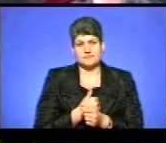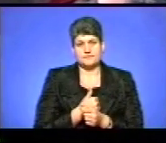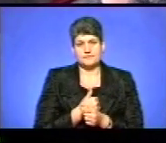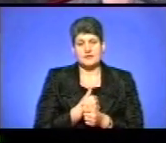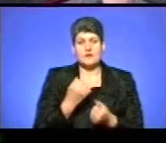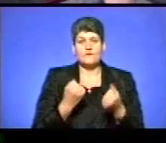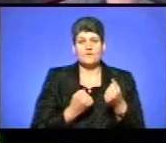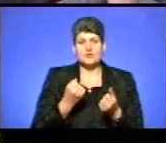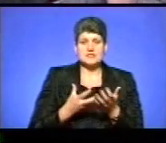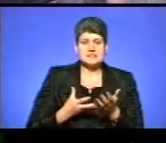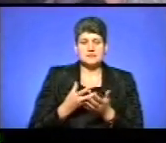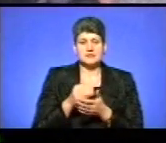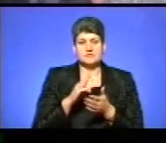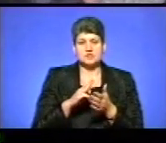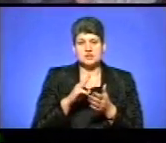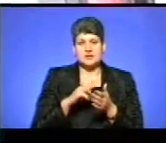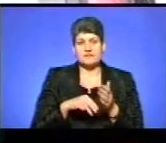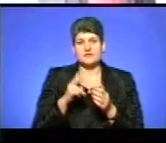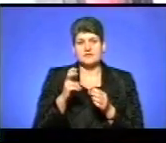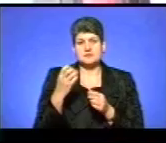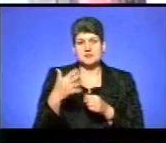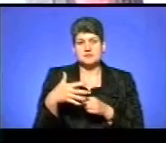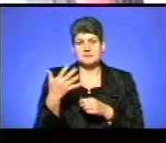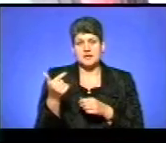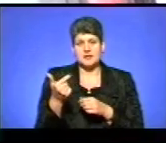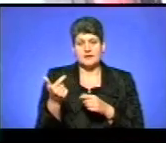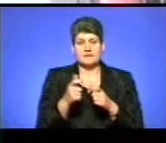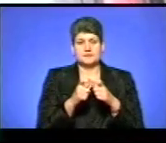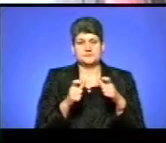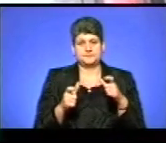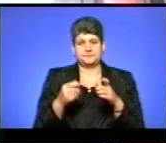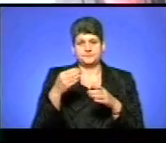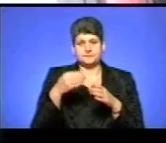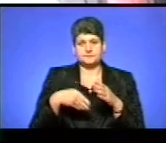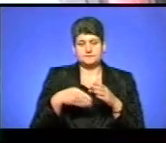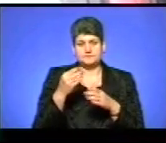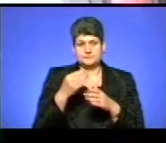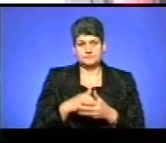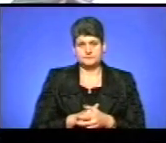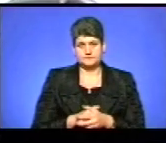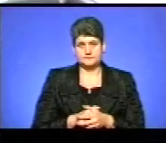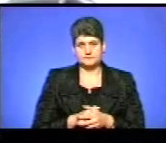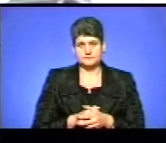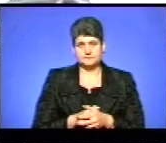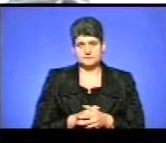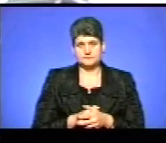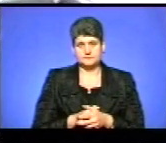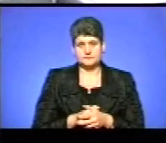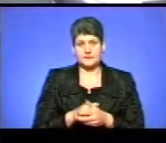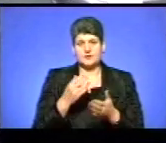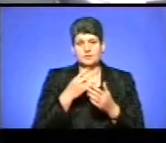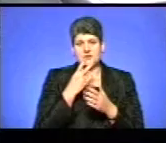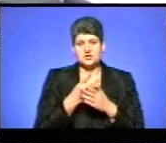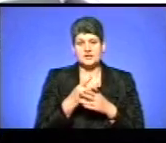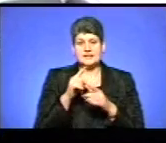Іван Олійник сплатив штраф 255 гривень через електронний розрахунок банківською карткою. Ви чи бачили ви знак, який